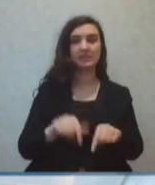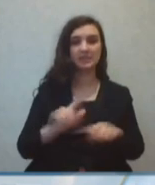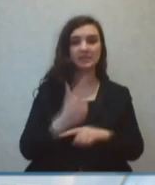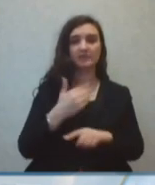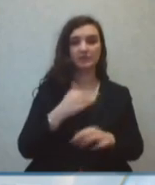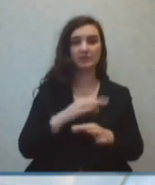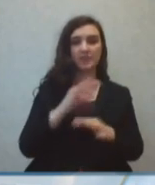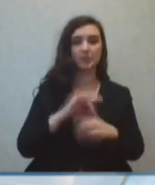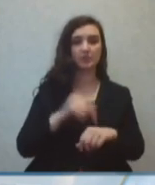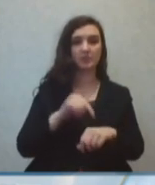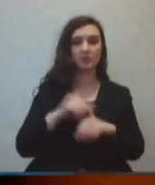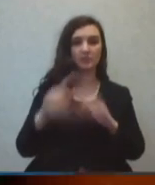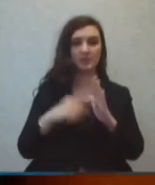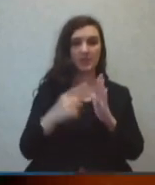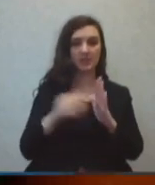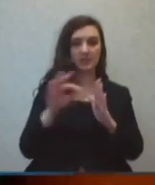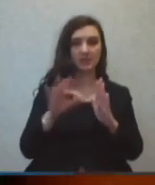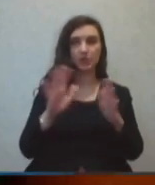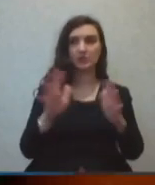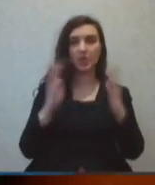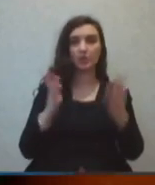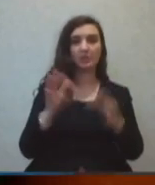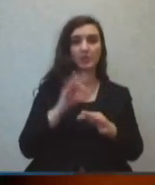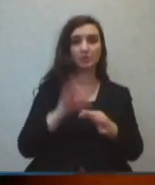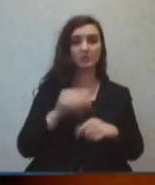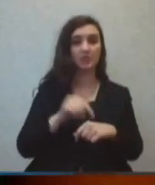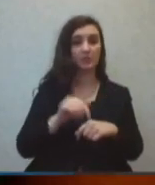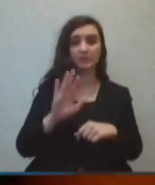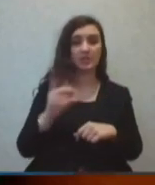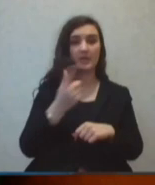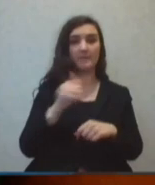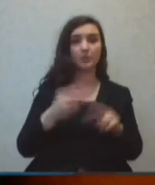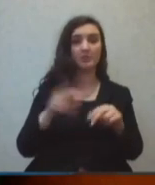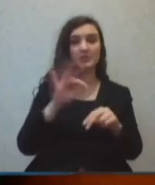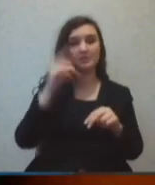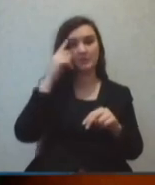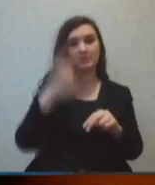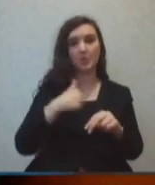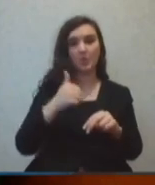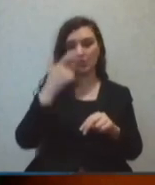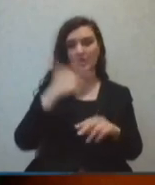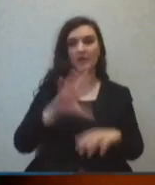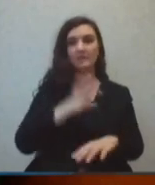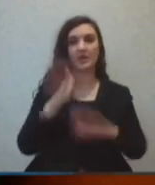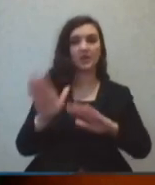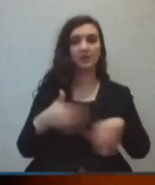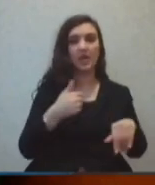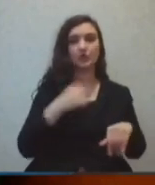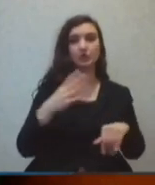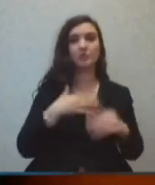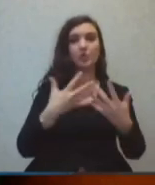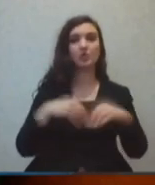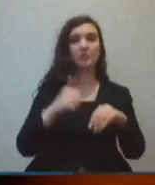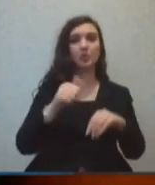ჩვენი პასუხისმგებლობის საკითხი და სოციალური პასუხისმგებლობის, არა მარტო იმაზე ფიქრი, მე როგორ გავიარე ეს პერიოდი, ან ჩემმა ოჯახმა